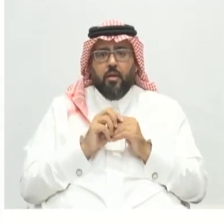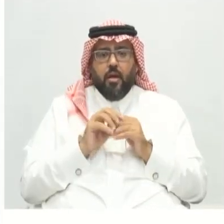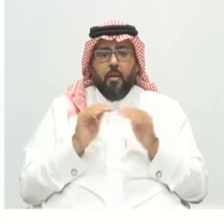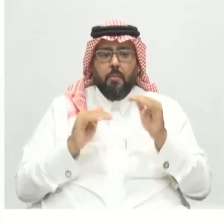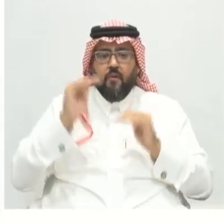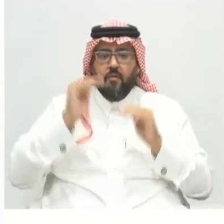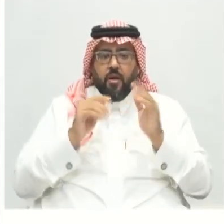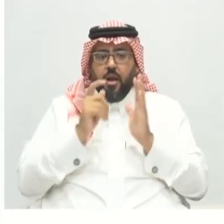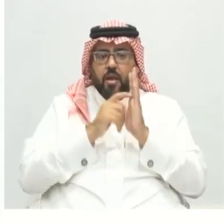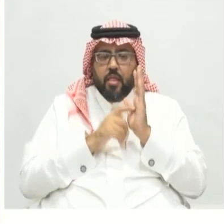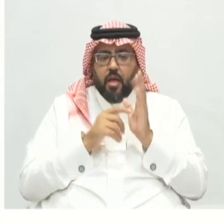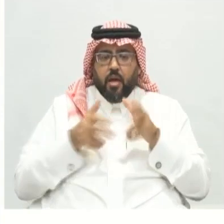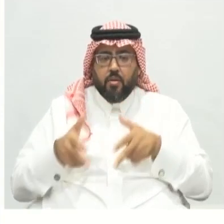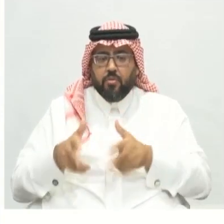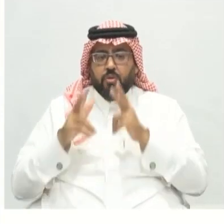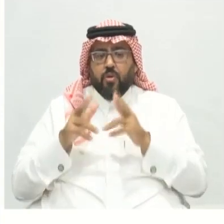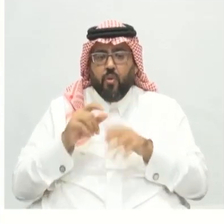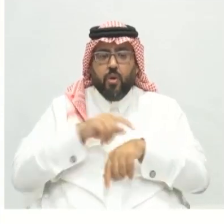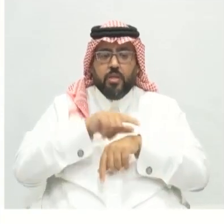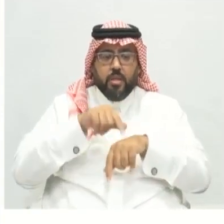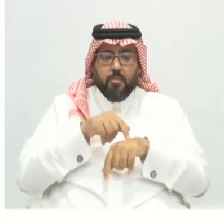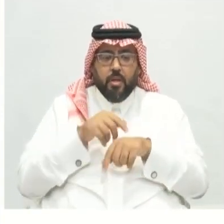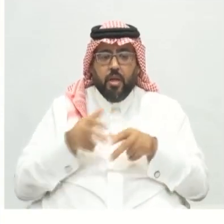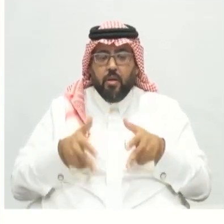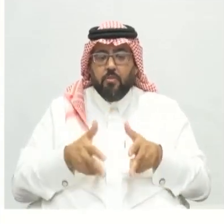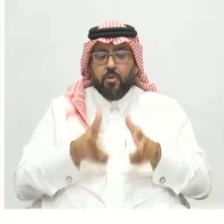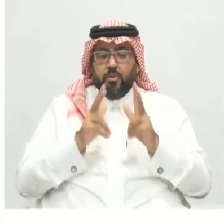ما الفرق بين نطاق المشروع وزمن